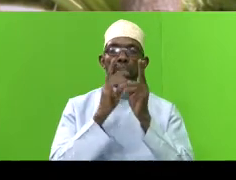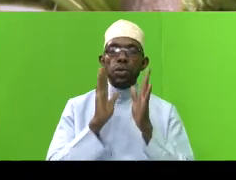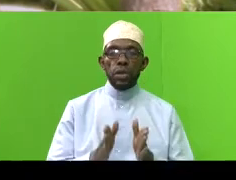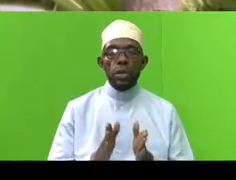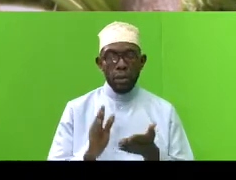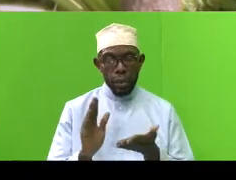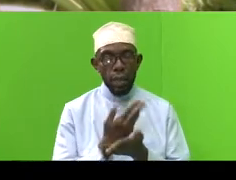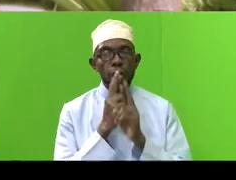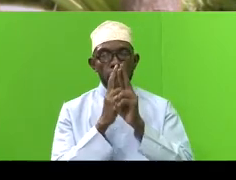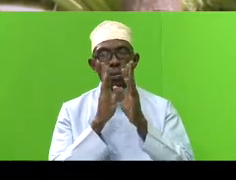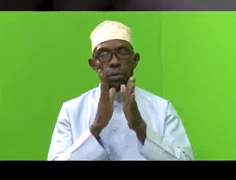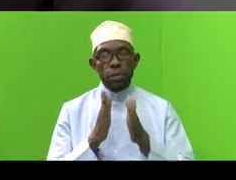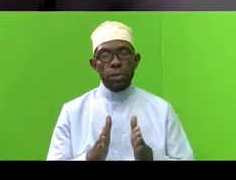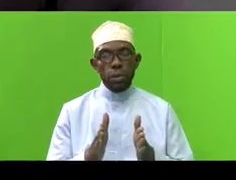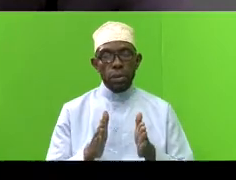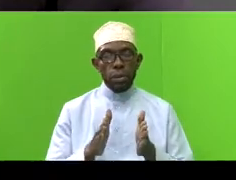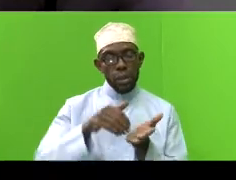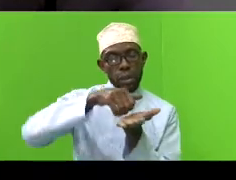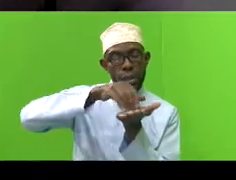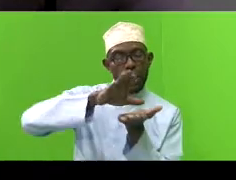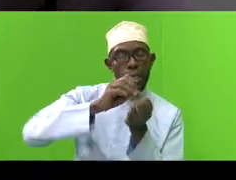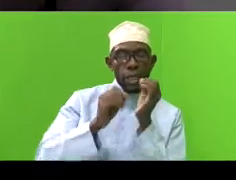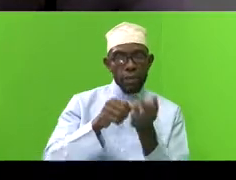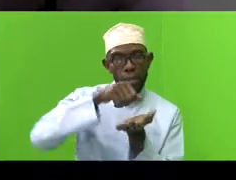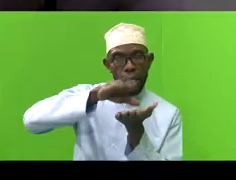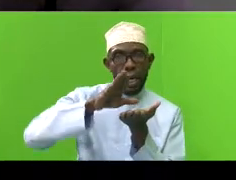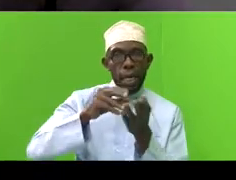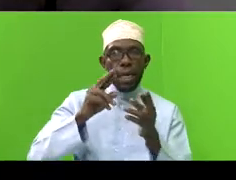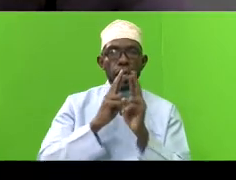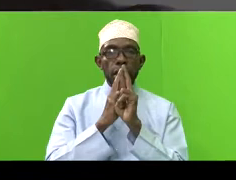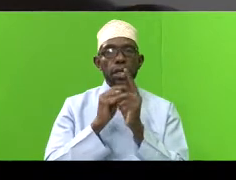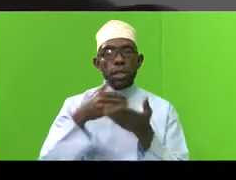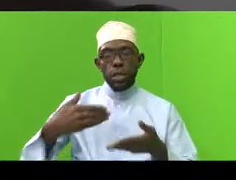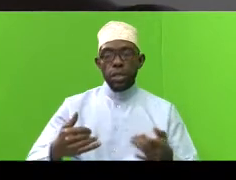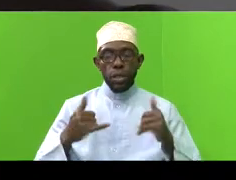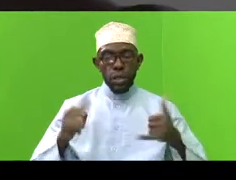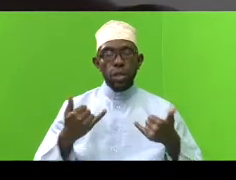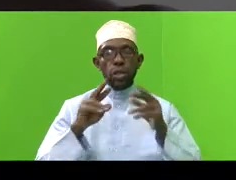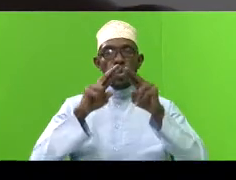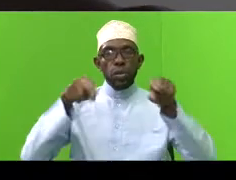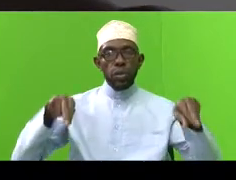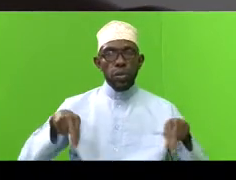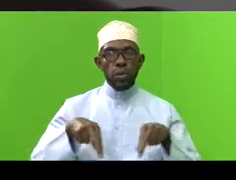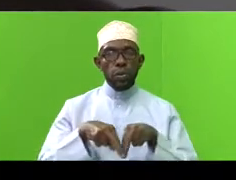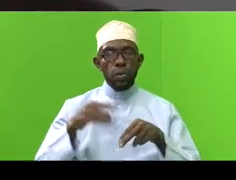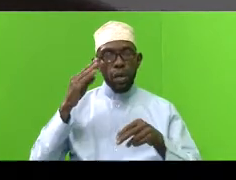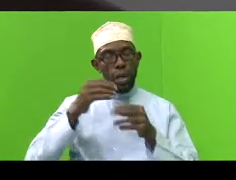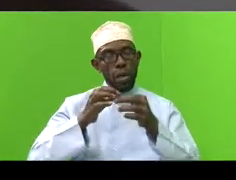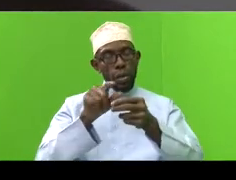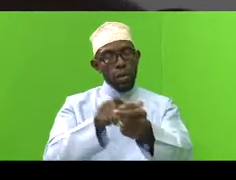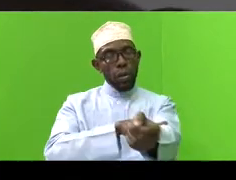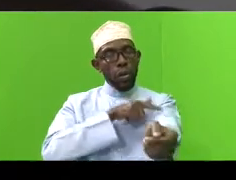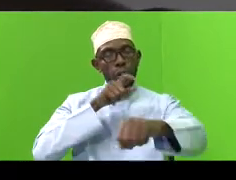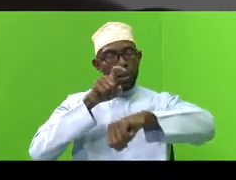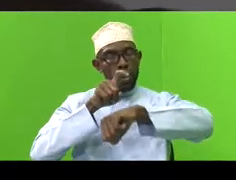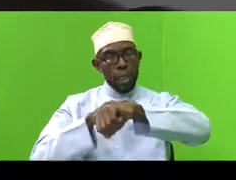ya wanahabari hatujitumi. Ikiwa umefanya kwenye chumba cha habari kwa muda mrefu na mnaelewa namna ambavyo